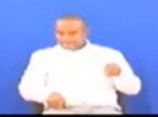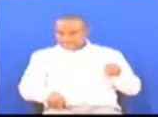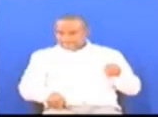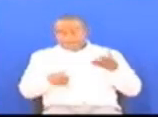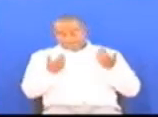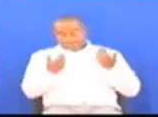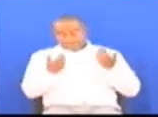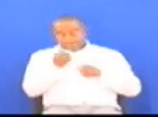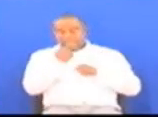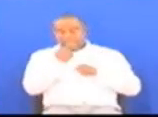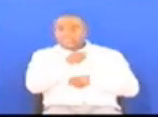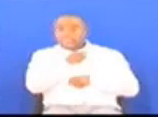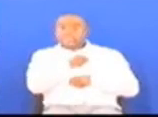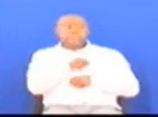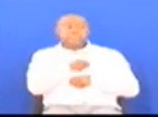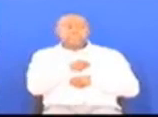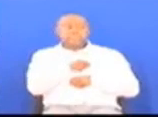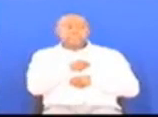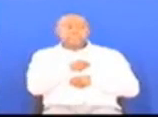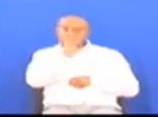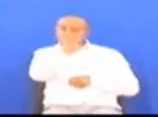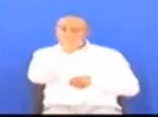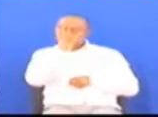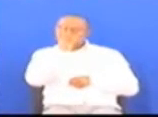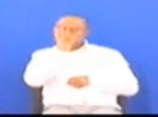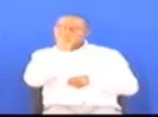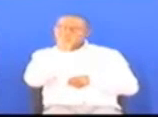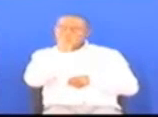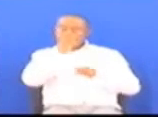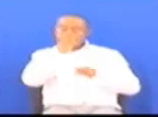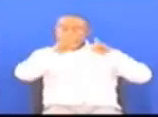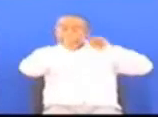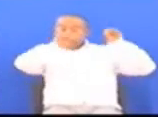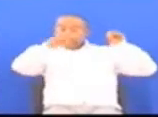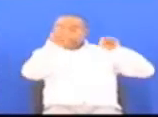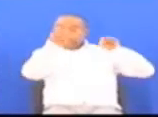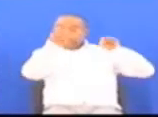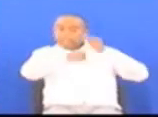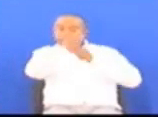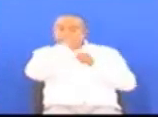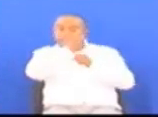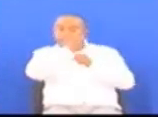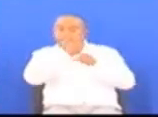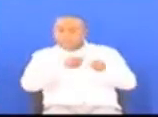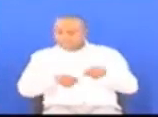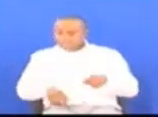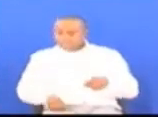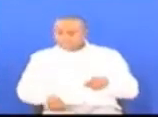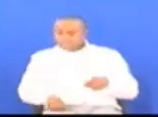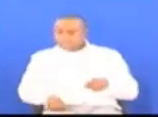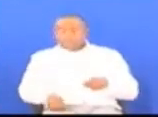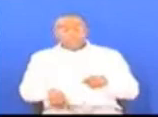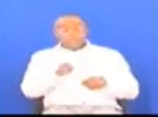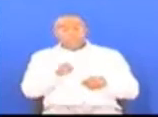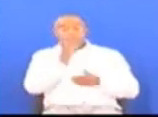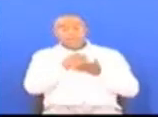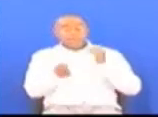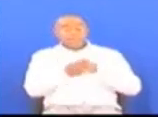Bajeti hii, nichukue kipengele kimoja tu Mheshimiwa Spika. Yale ambayo tulikuwa tunalia kwa muda